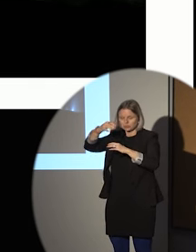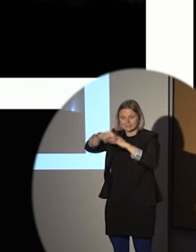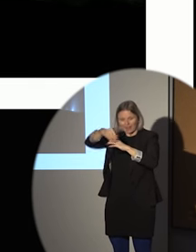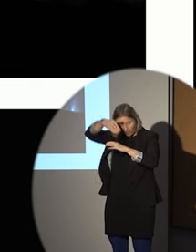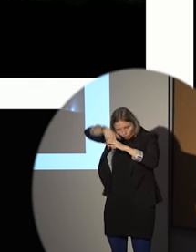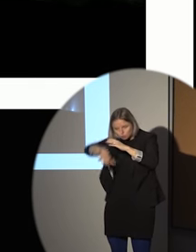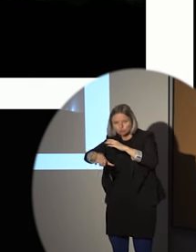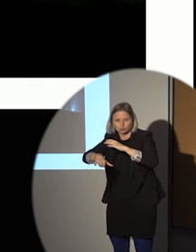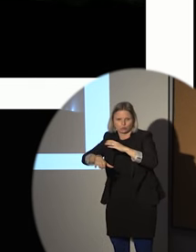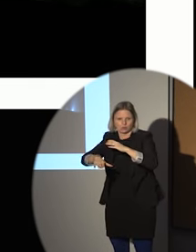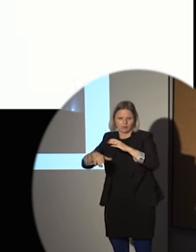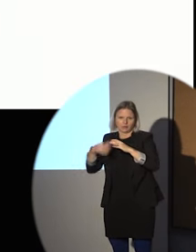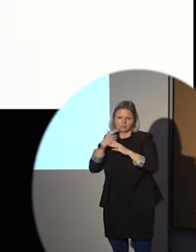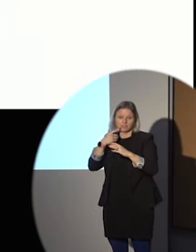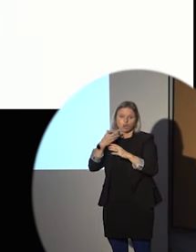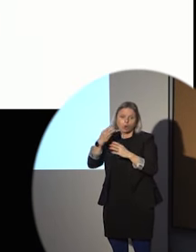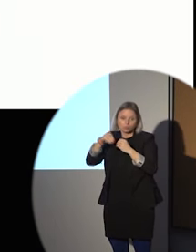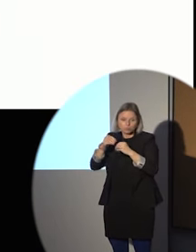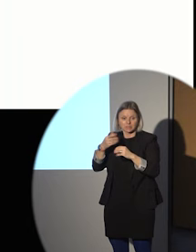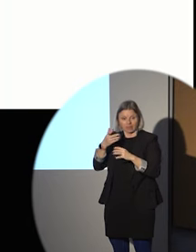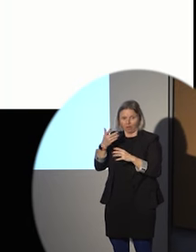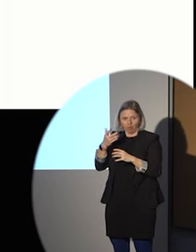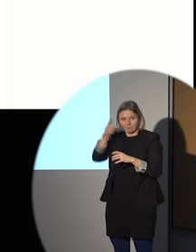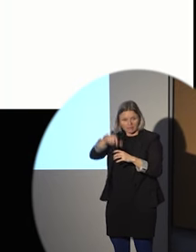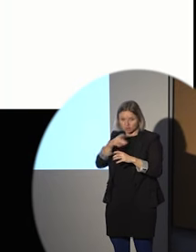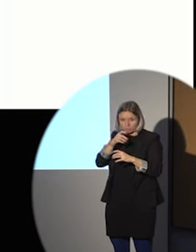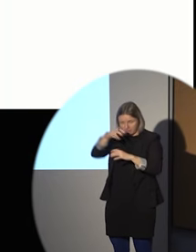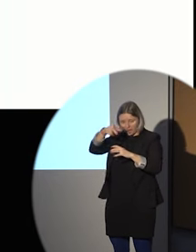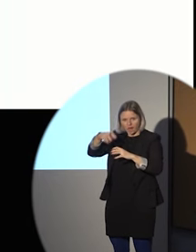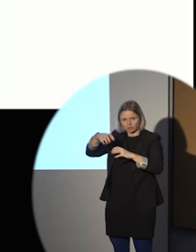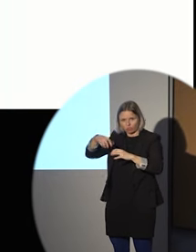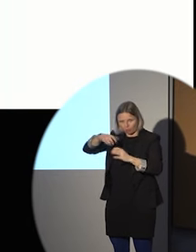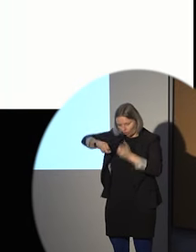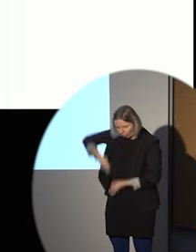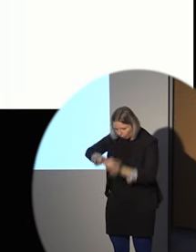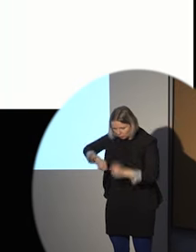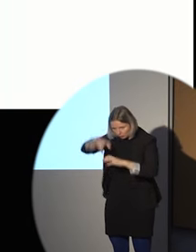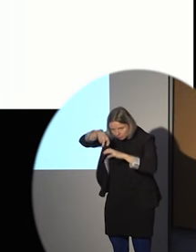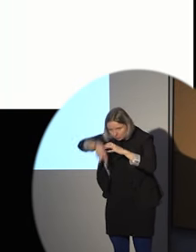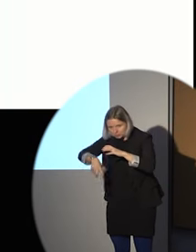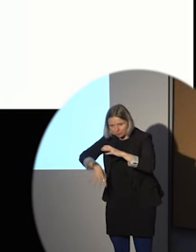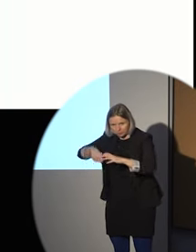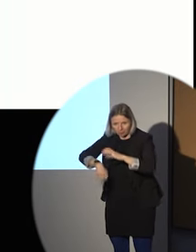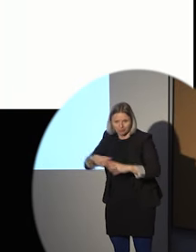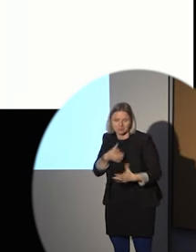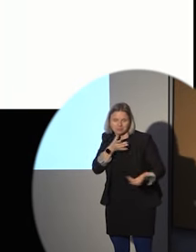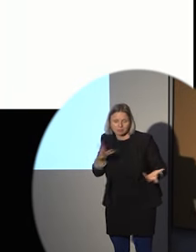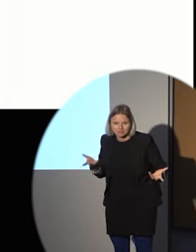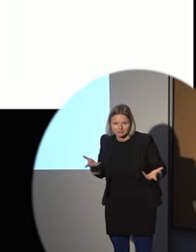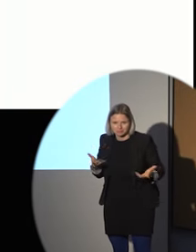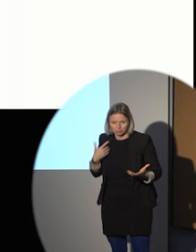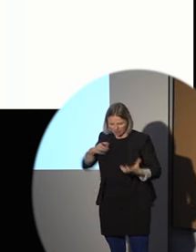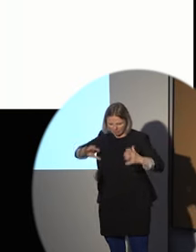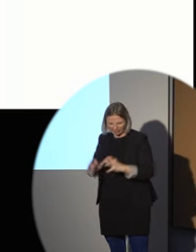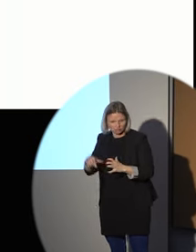à des pressions assez abominables. Alors, il y a aussi des impossibles, et ça, malheureusement, on ne peut